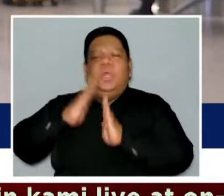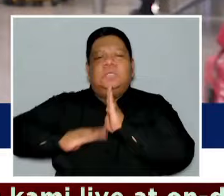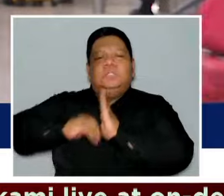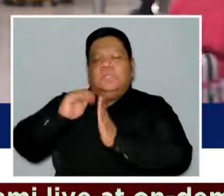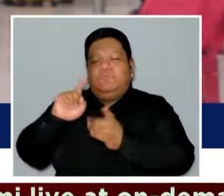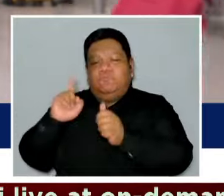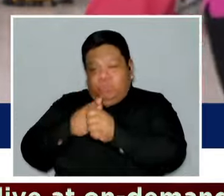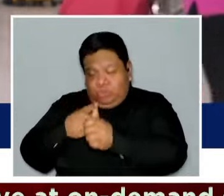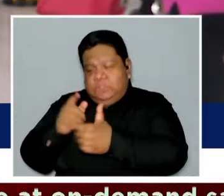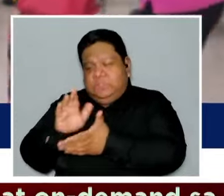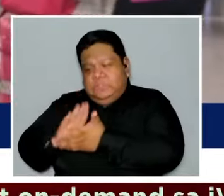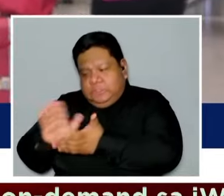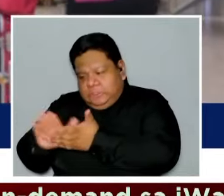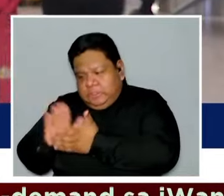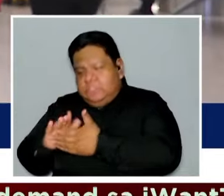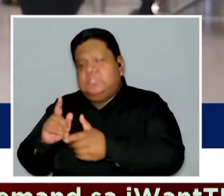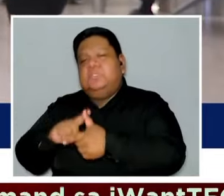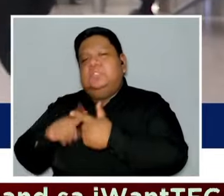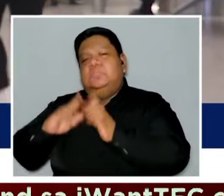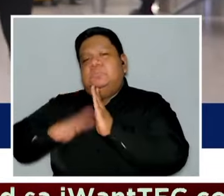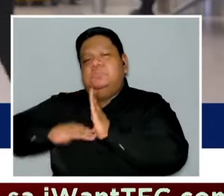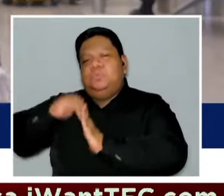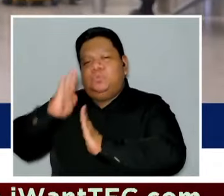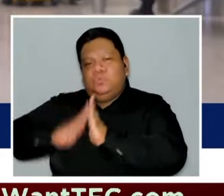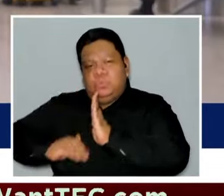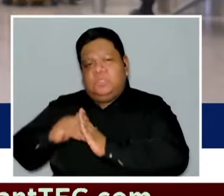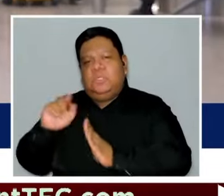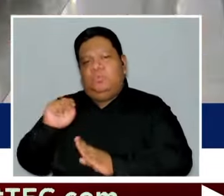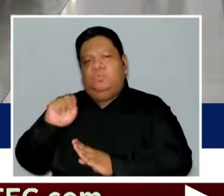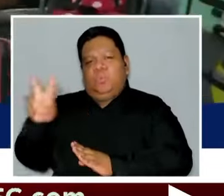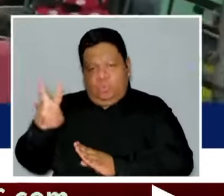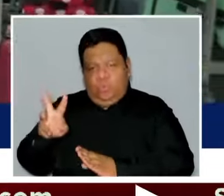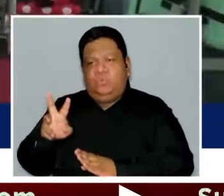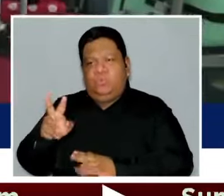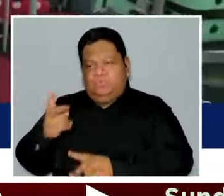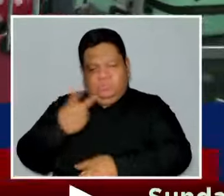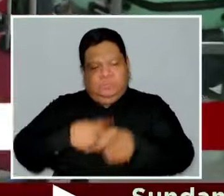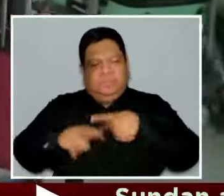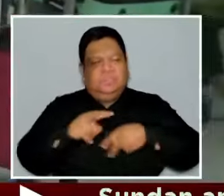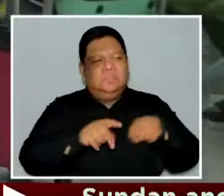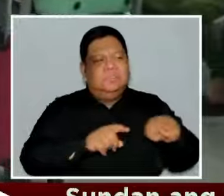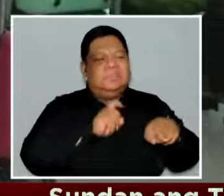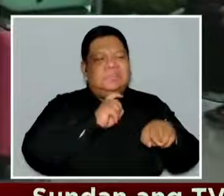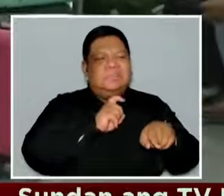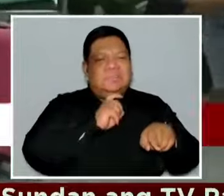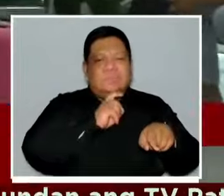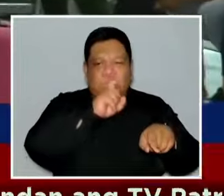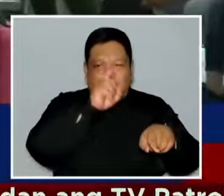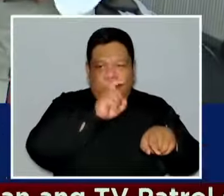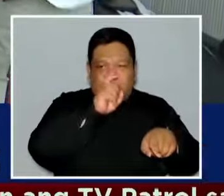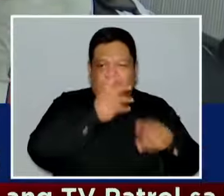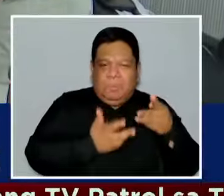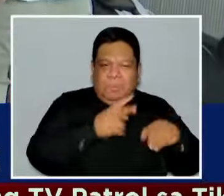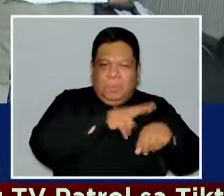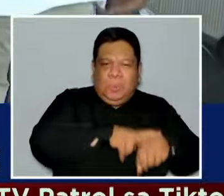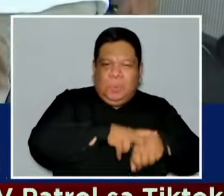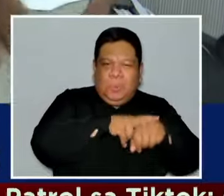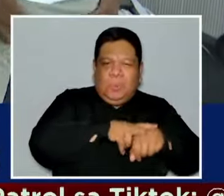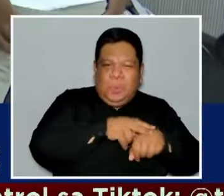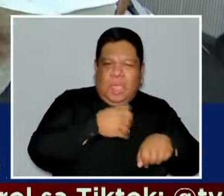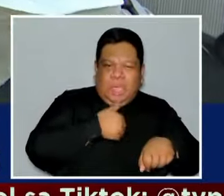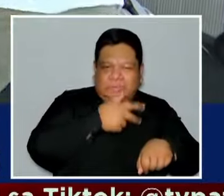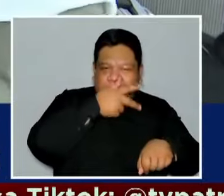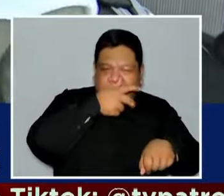at pininturahan, ipapalit yan dun sa mga lumang upuan na metal chairs nila na posibleng pinamamahayan din ng surot habang